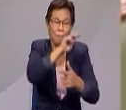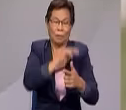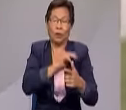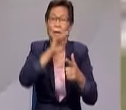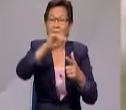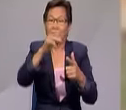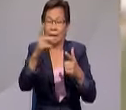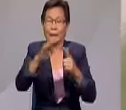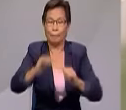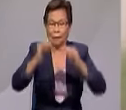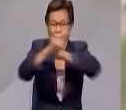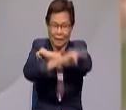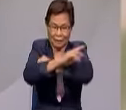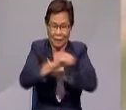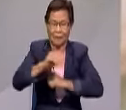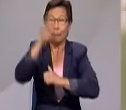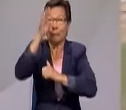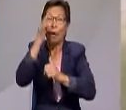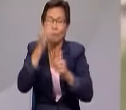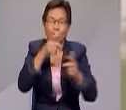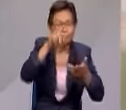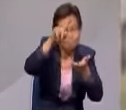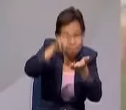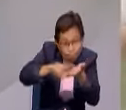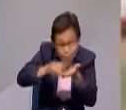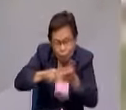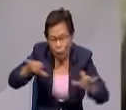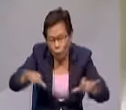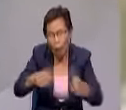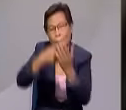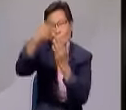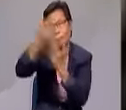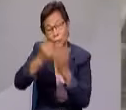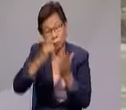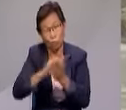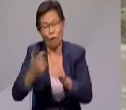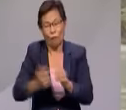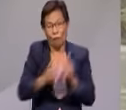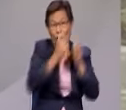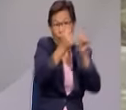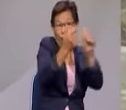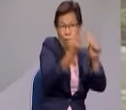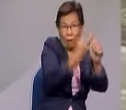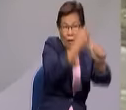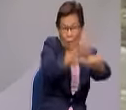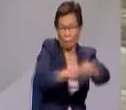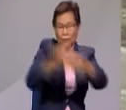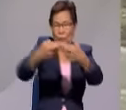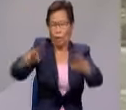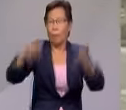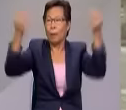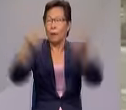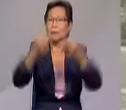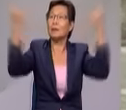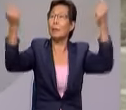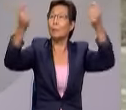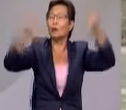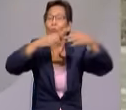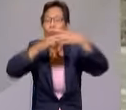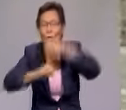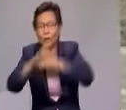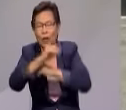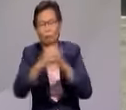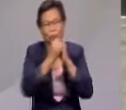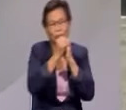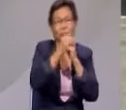peringkat negeri dan persekutuan akan memantau pelaksanaan projek tersebut. Terdahulu ketika merasmikan Majlis Sambutan Christmas dan Tahun